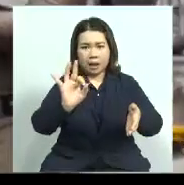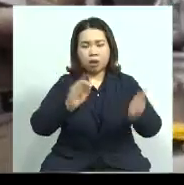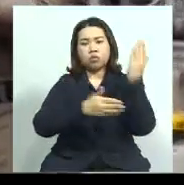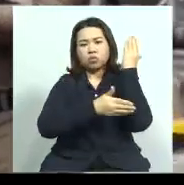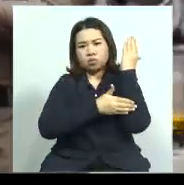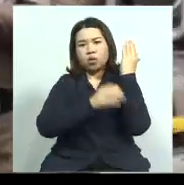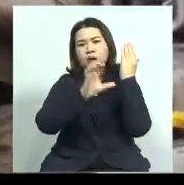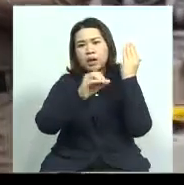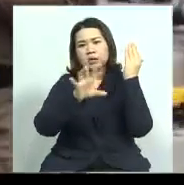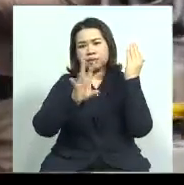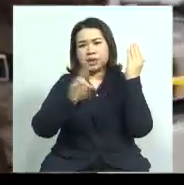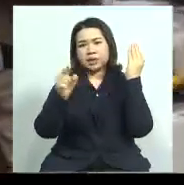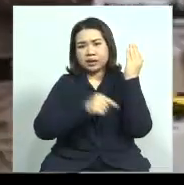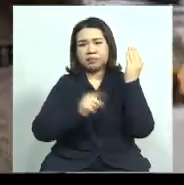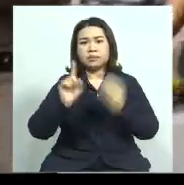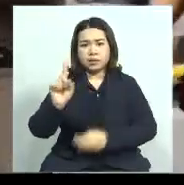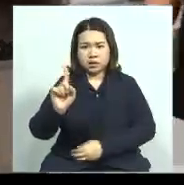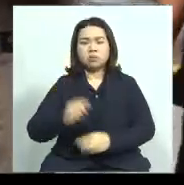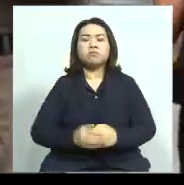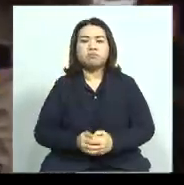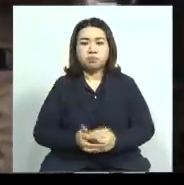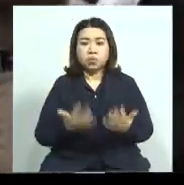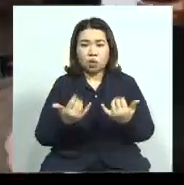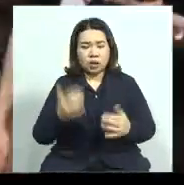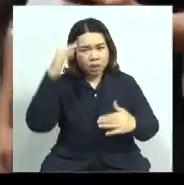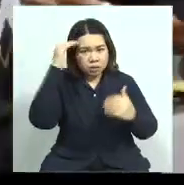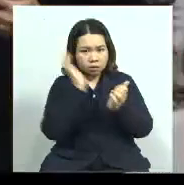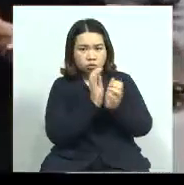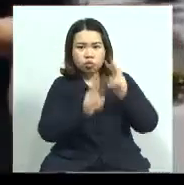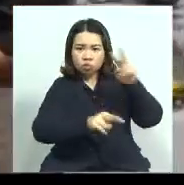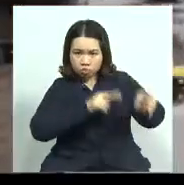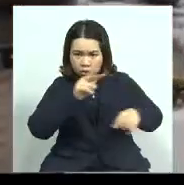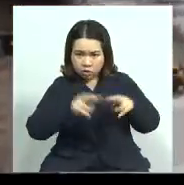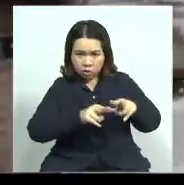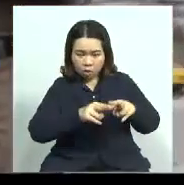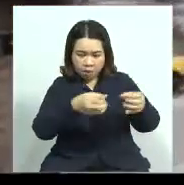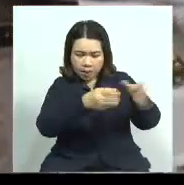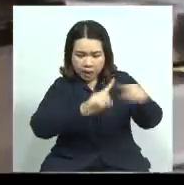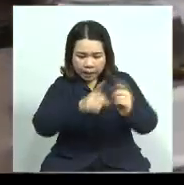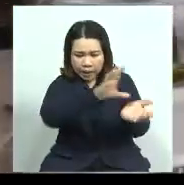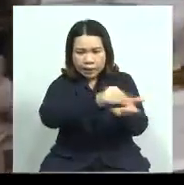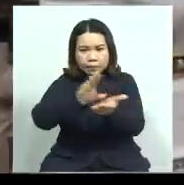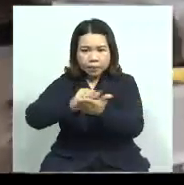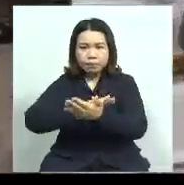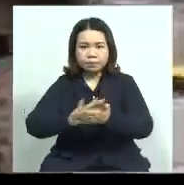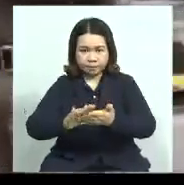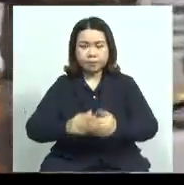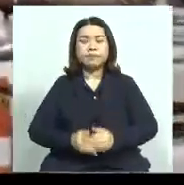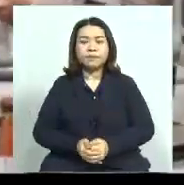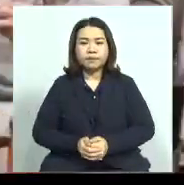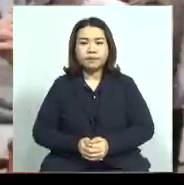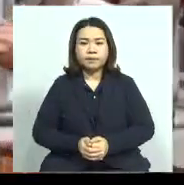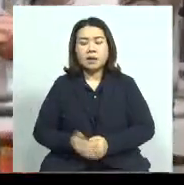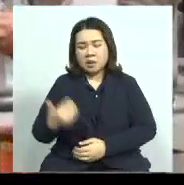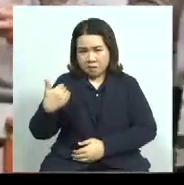ซอย57/1ค่ะล่าสุดเจ้าหน้าที่เข้าไปตรวจสอบและเก็บกู้เรียบร้อยแล้วเช่นกันค่ะ